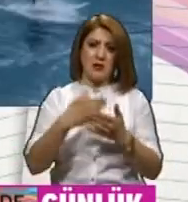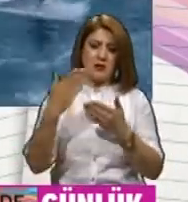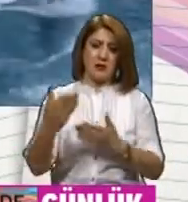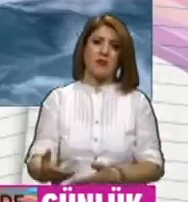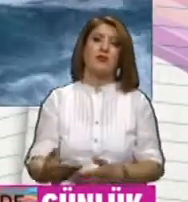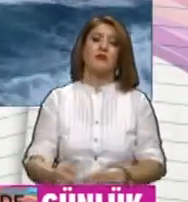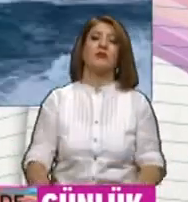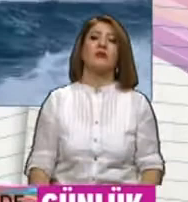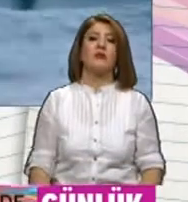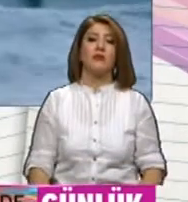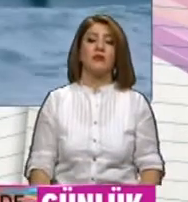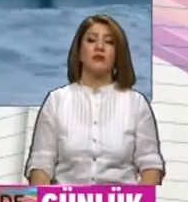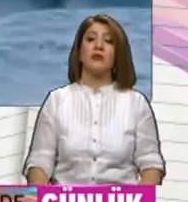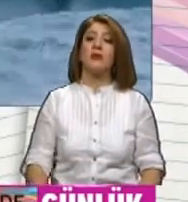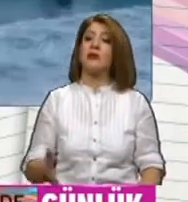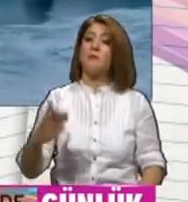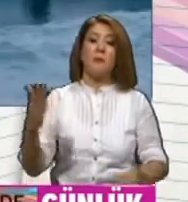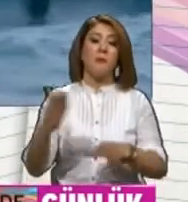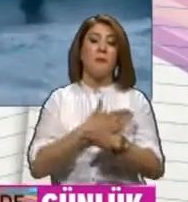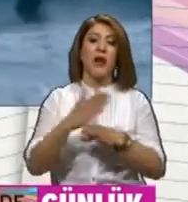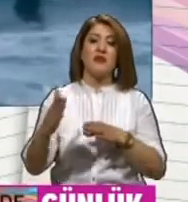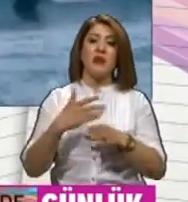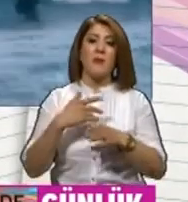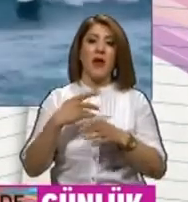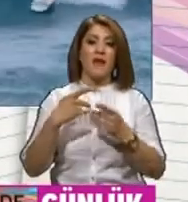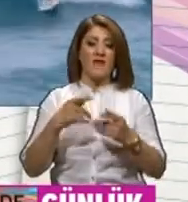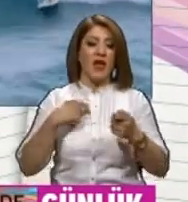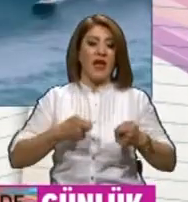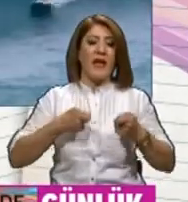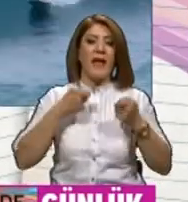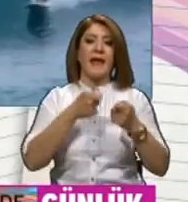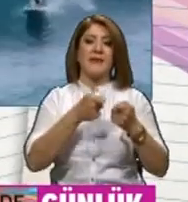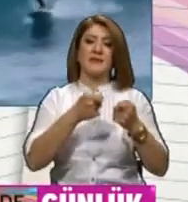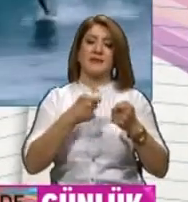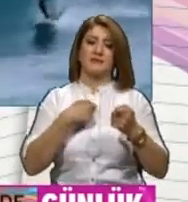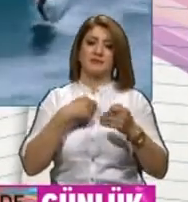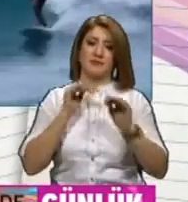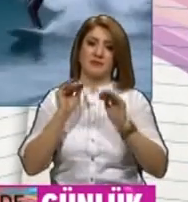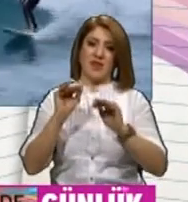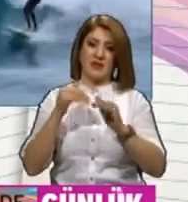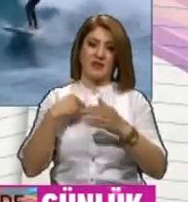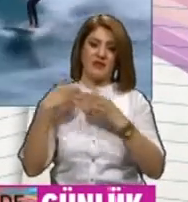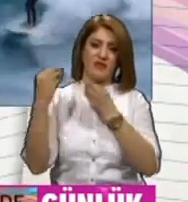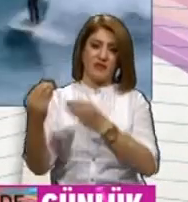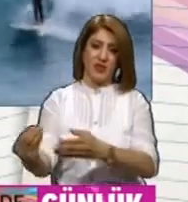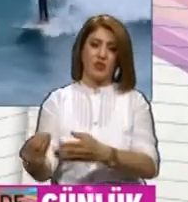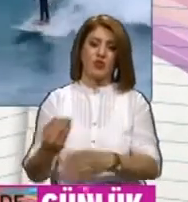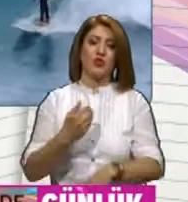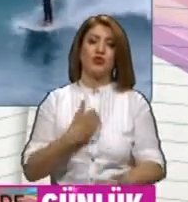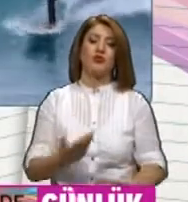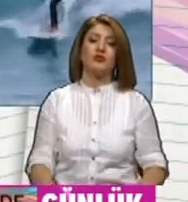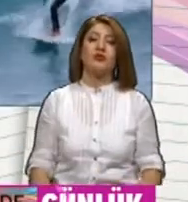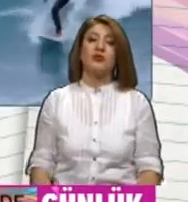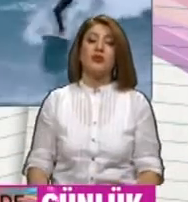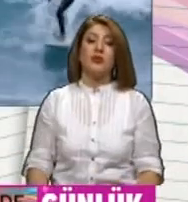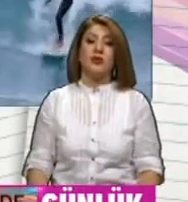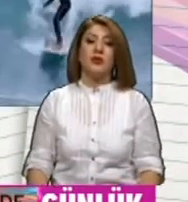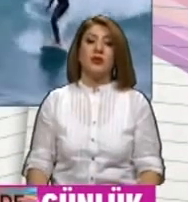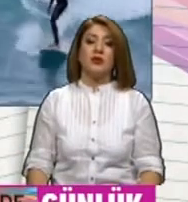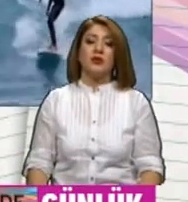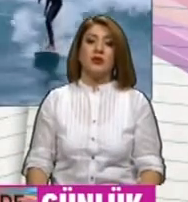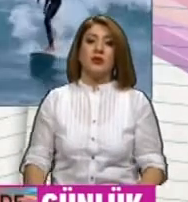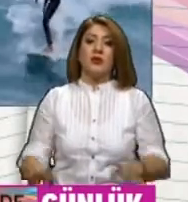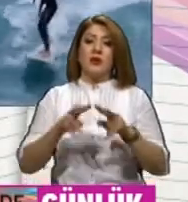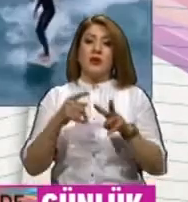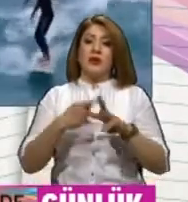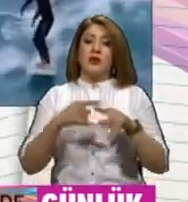geliştirebilirler, onunla ilgili ayrı. Biz ekipman ve eğitici desteği zaten güzel. Eksik olan onlardı. Sizler vereceksiniz. Bizden ve isimlerini sayabilirim.